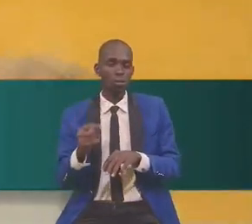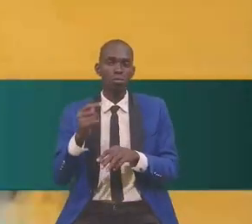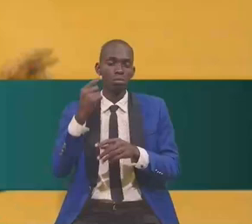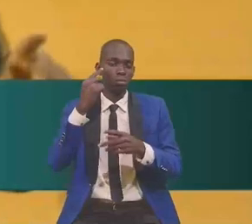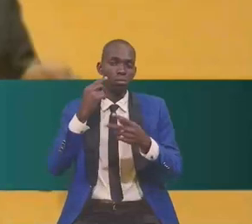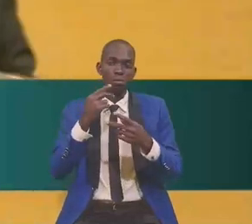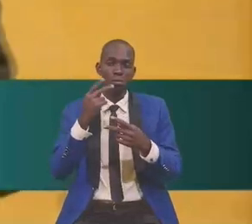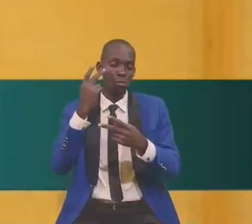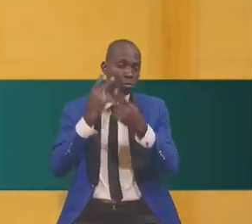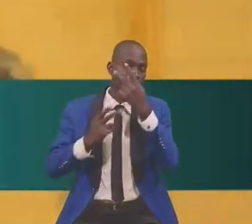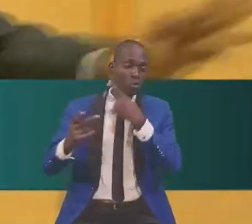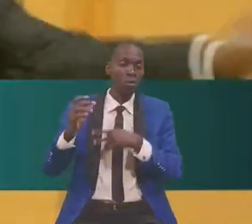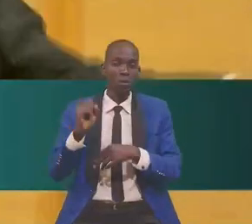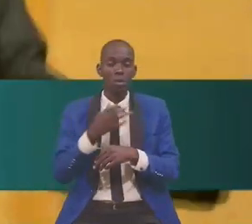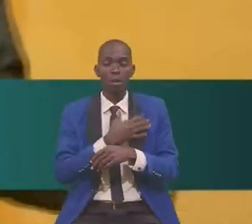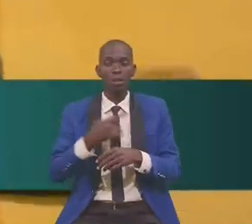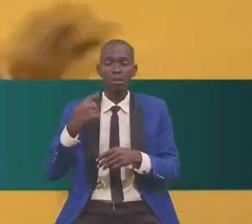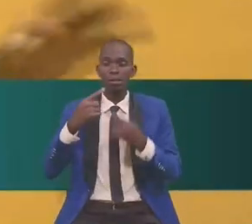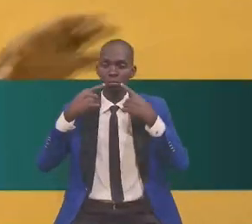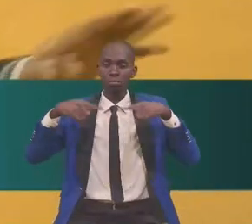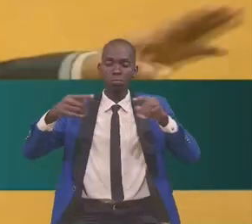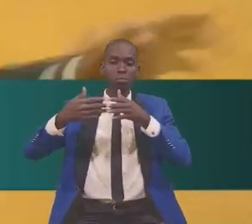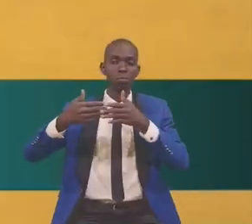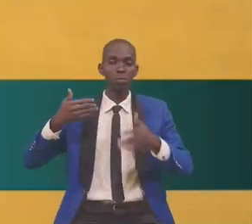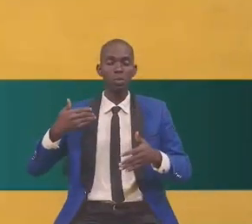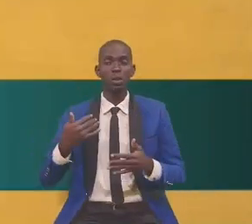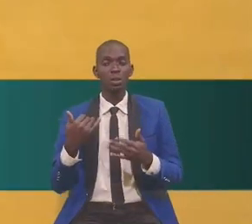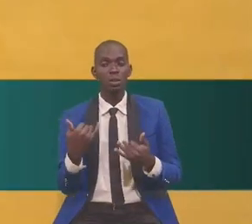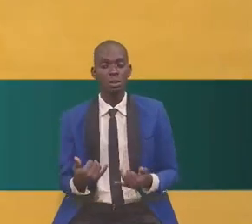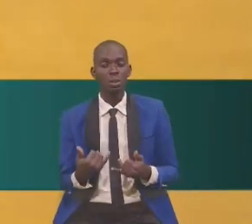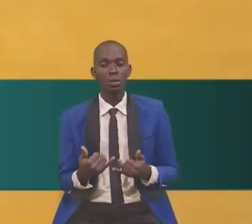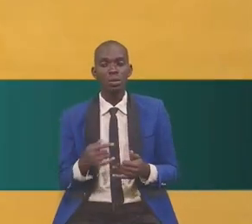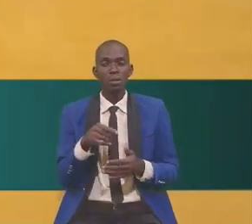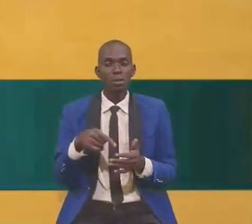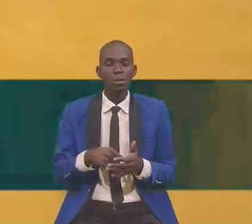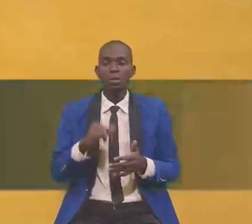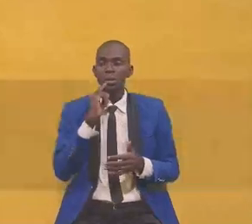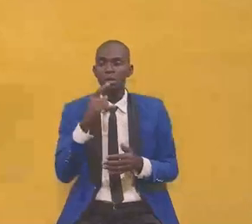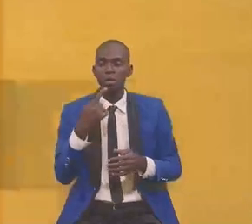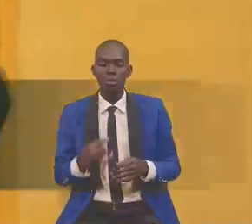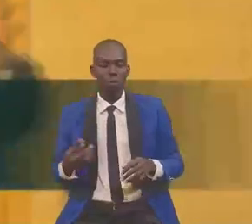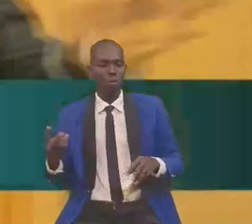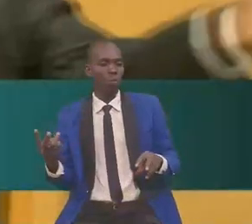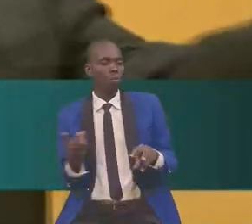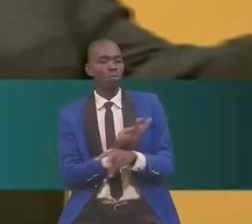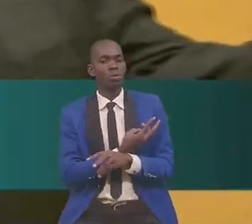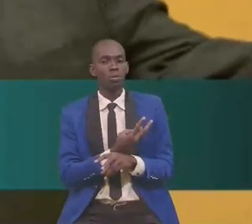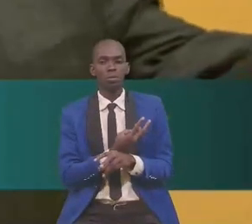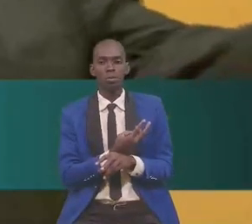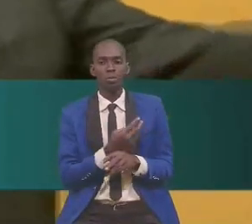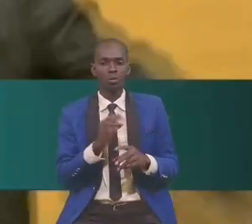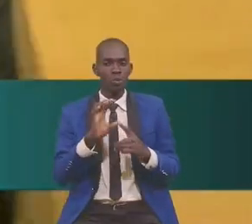la prophétie, c'est de deux côtés, de tel côté, il y a la condition aggravée. L'aggravation de la situation du monde. De l'autre côté, il y a la